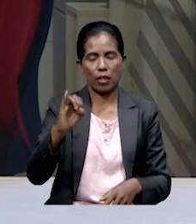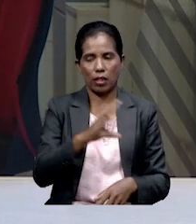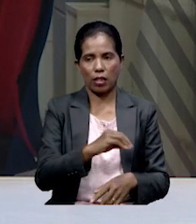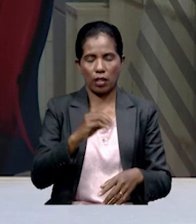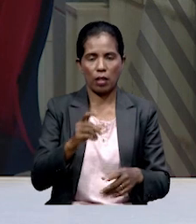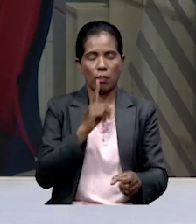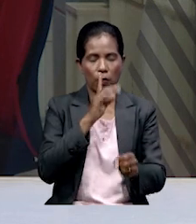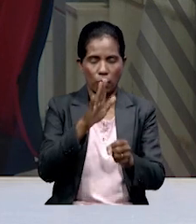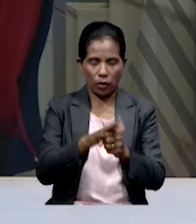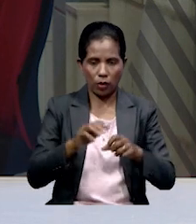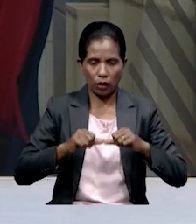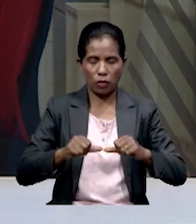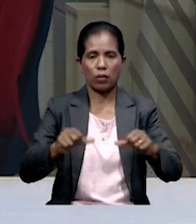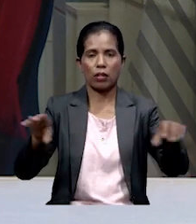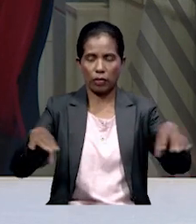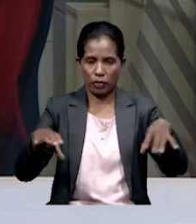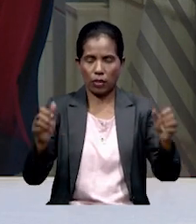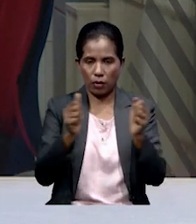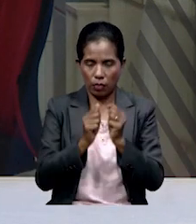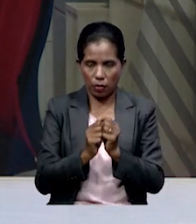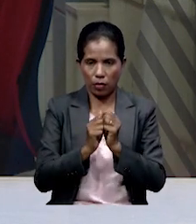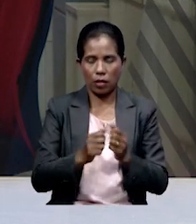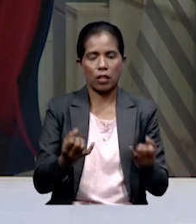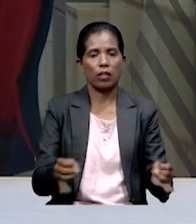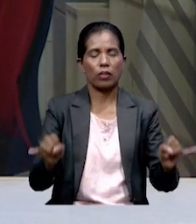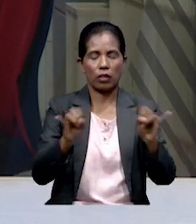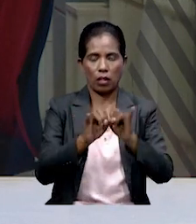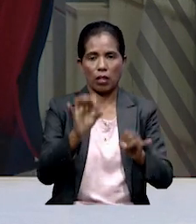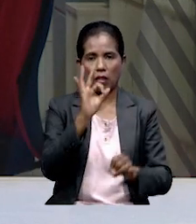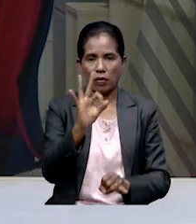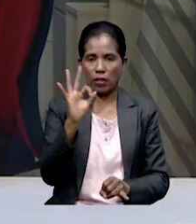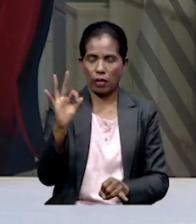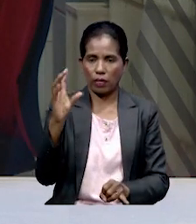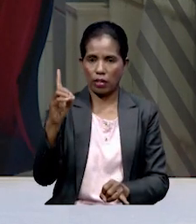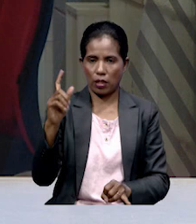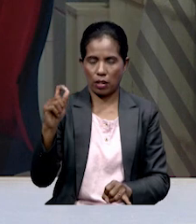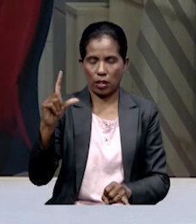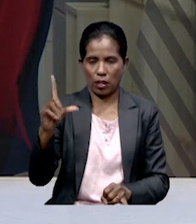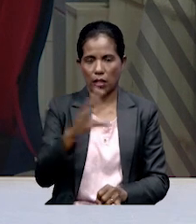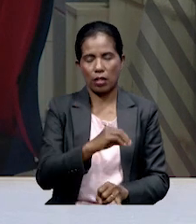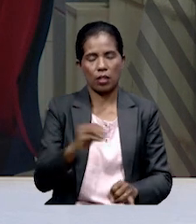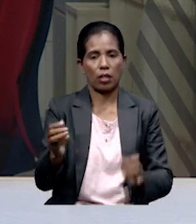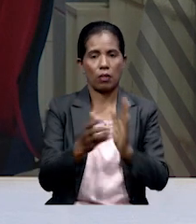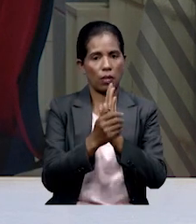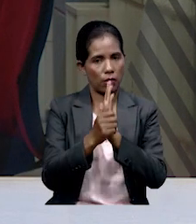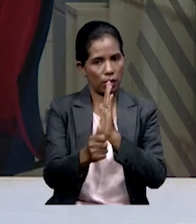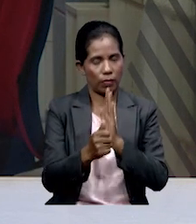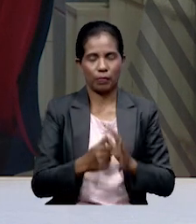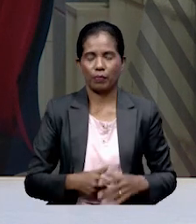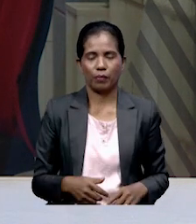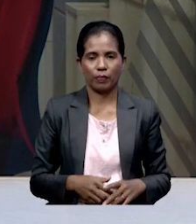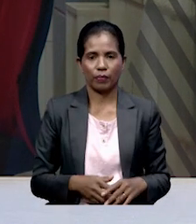promethee continua servisu hamutuk Ho is the song fwd daily Ia ada kapasitas song